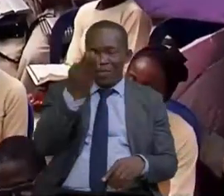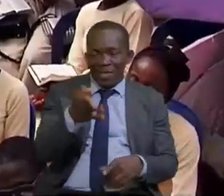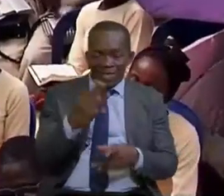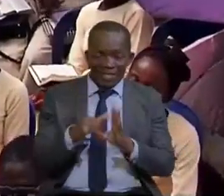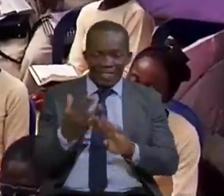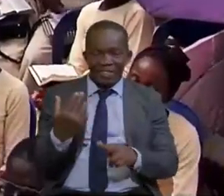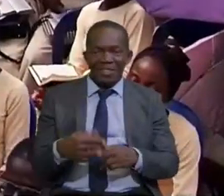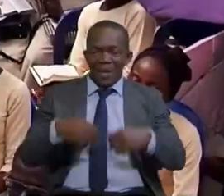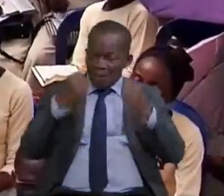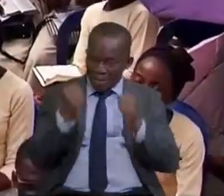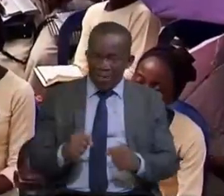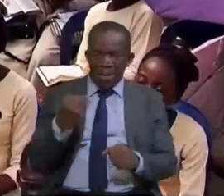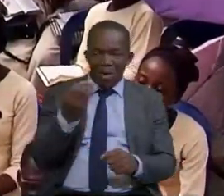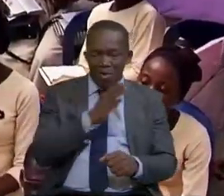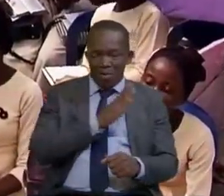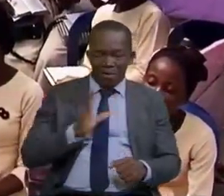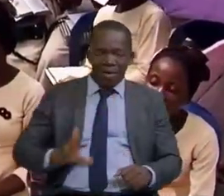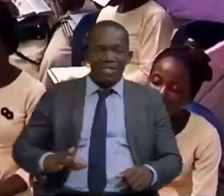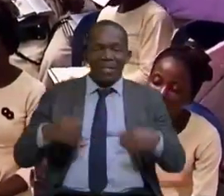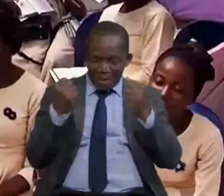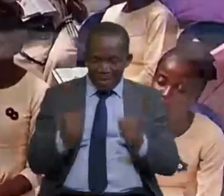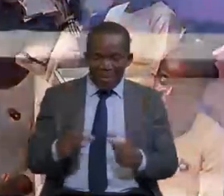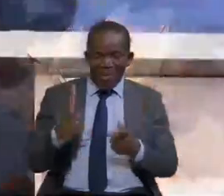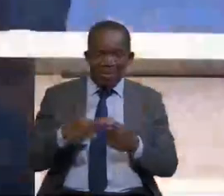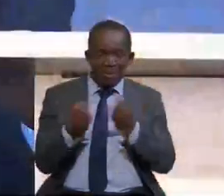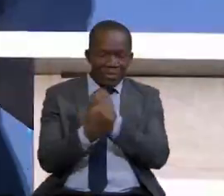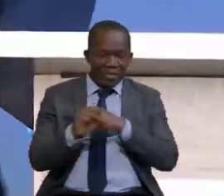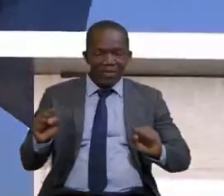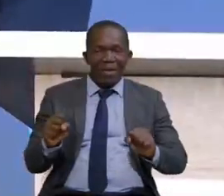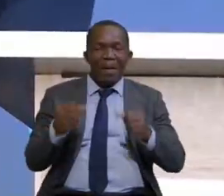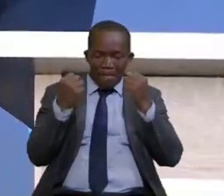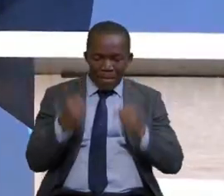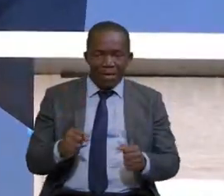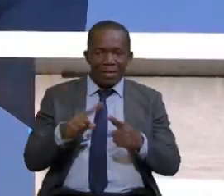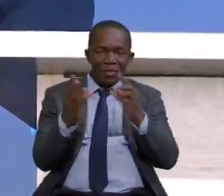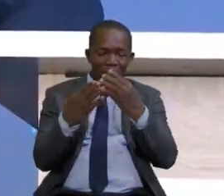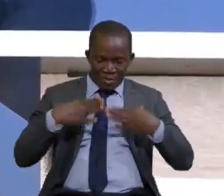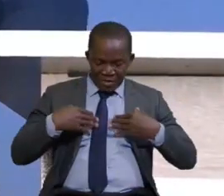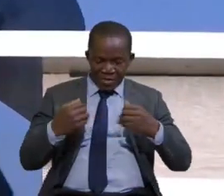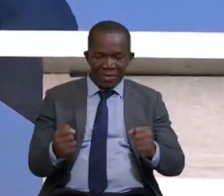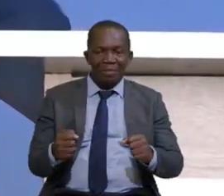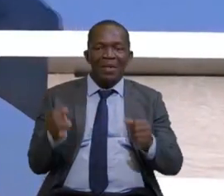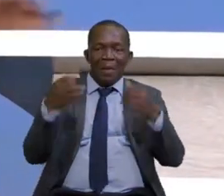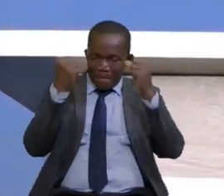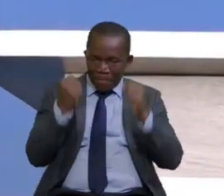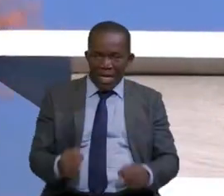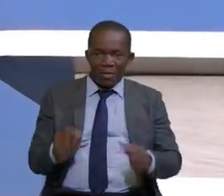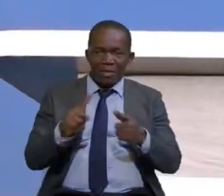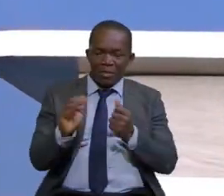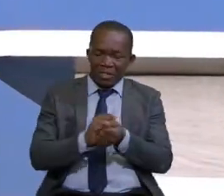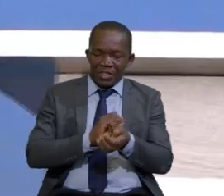la puissance pour sauver, la puissance pour guérir, la puissance pour détruire les œufs du